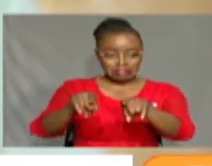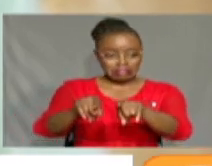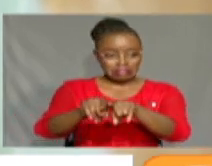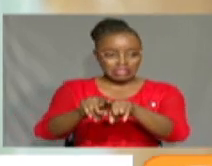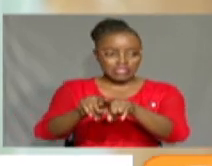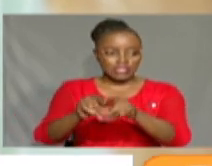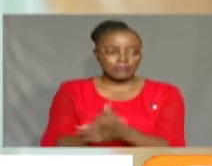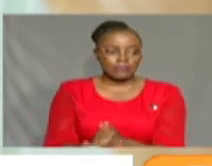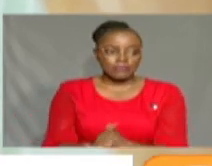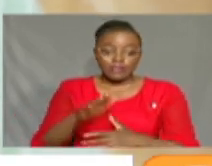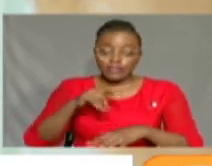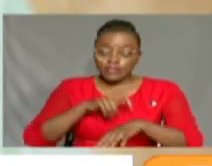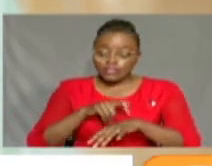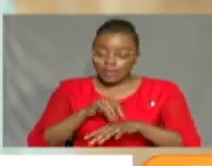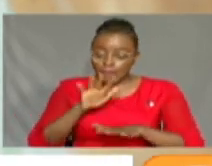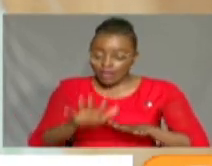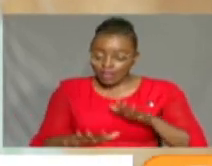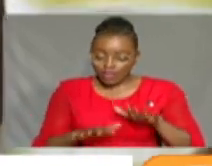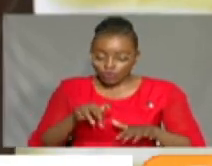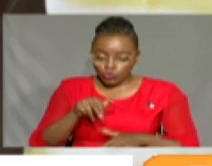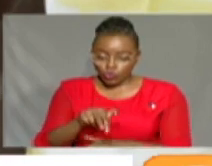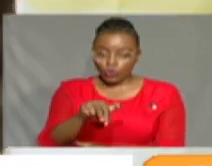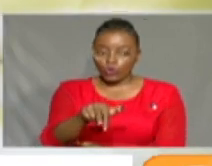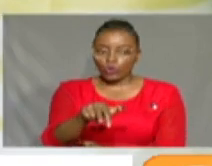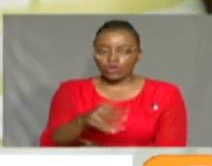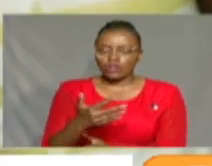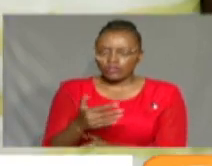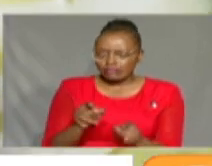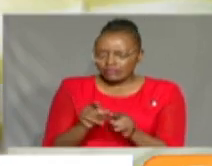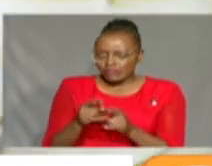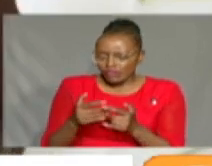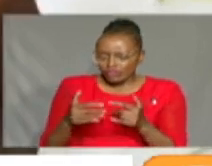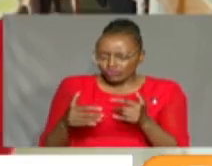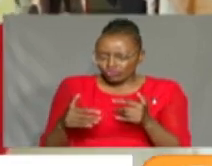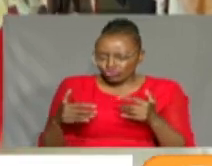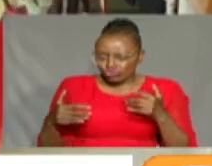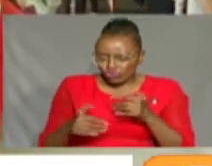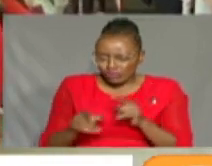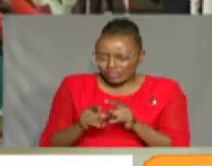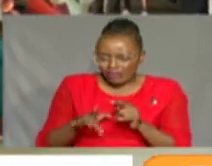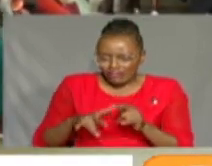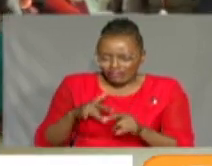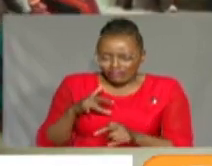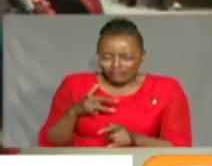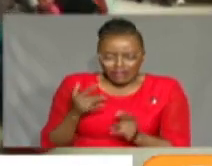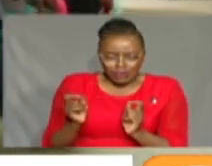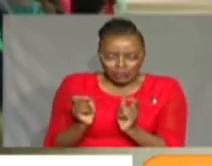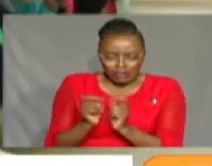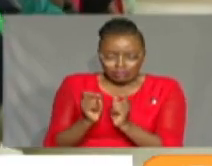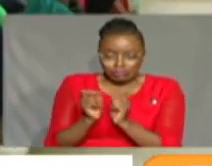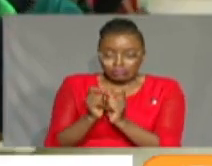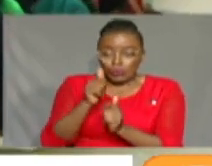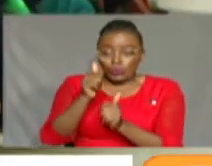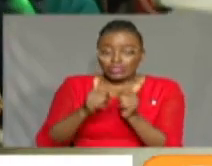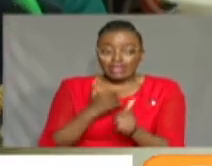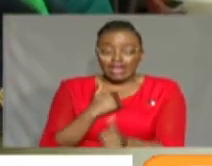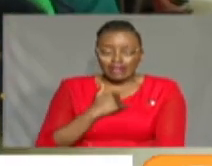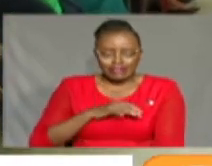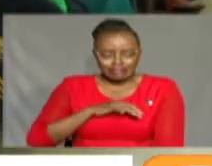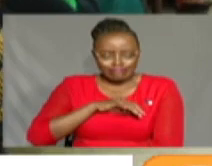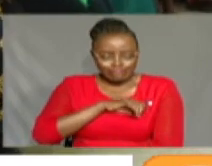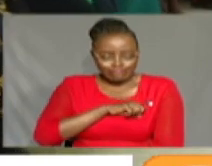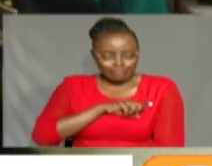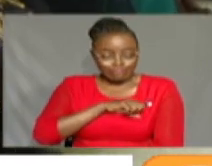Every time her foot touches the ground, shockwaves are sent down her spine. This from the pain she has to